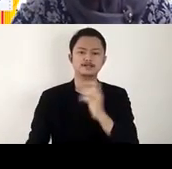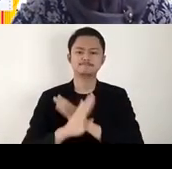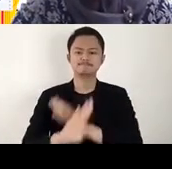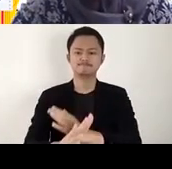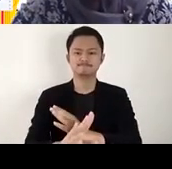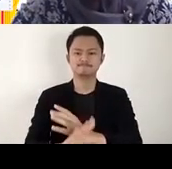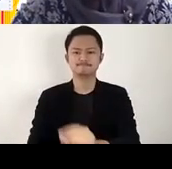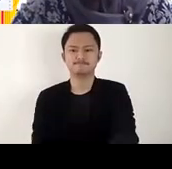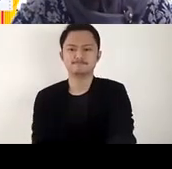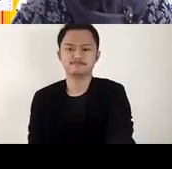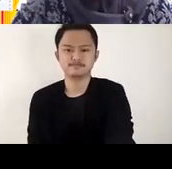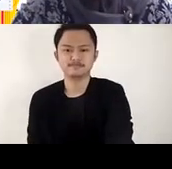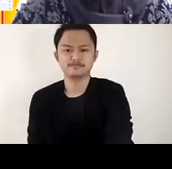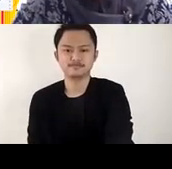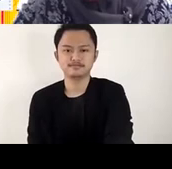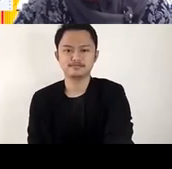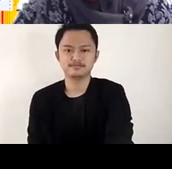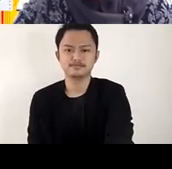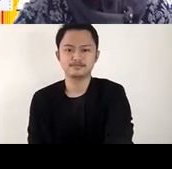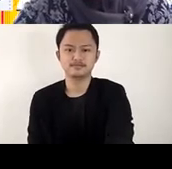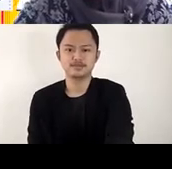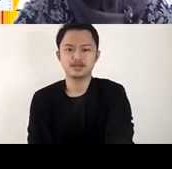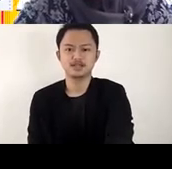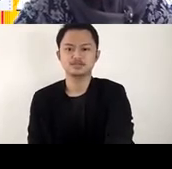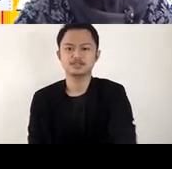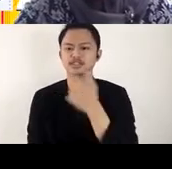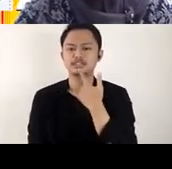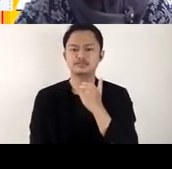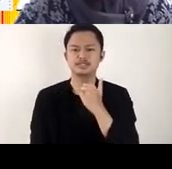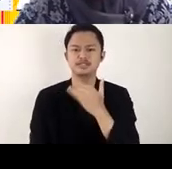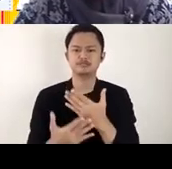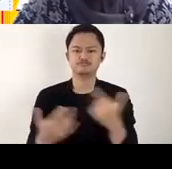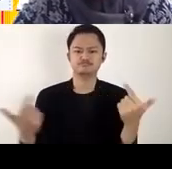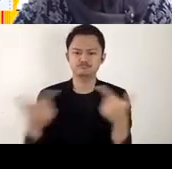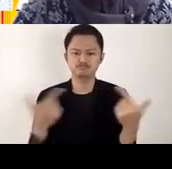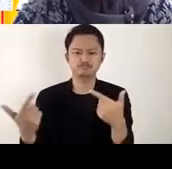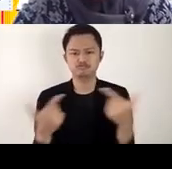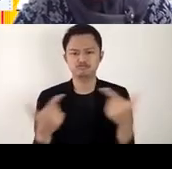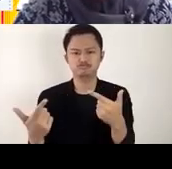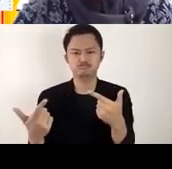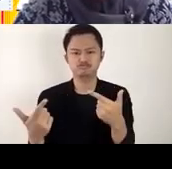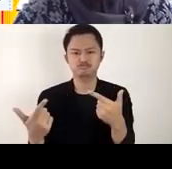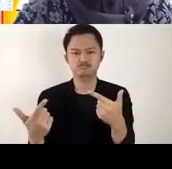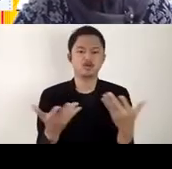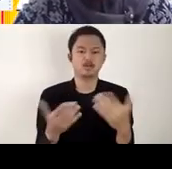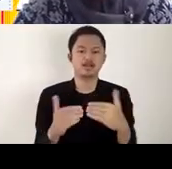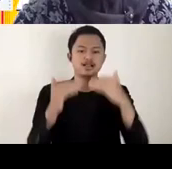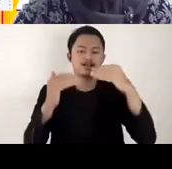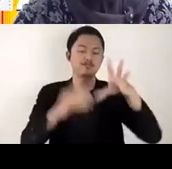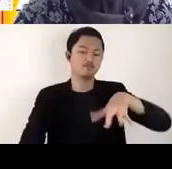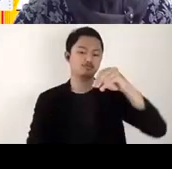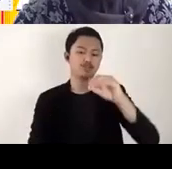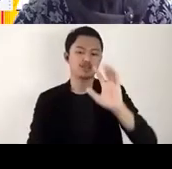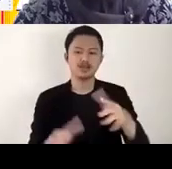dalam penanggulangan fedena ekstrimisme berbasis kekerasan yang mengarah pada terorisme di Indonesia baik itu ditingkat Pusat